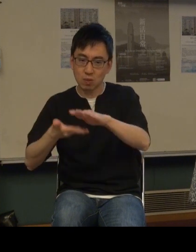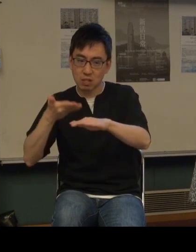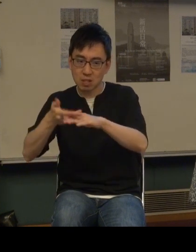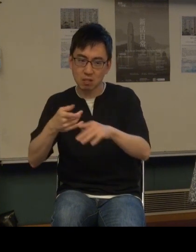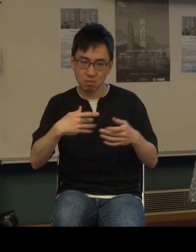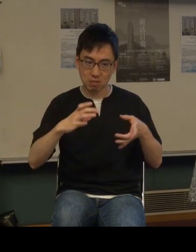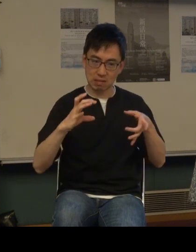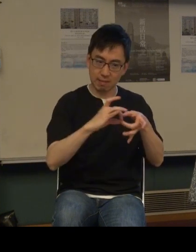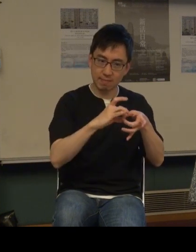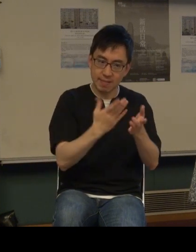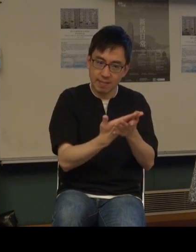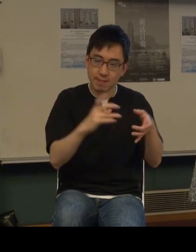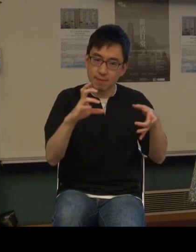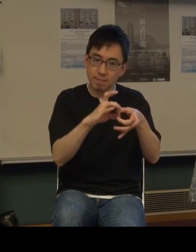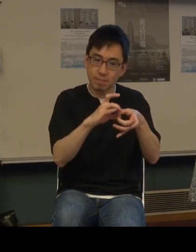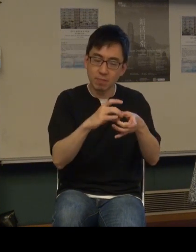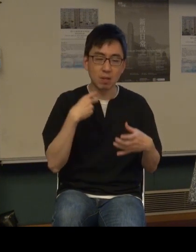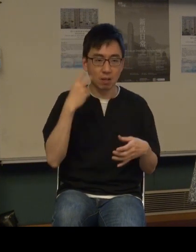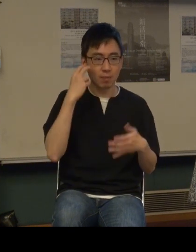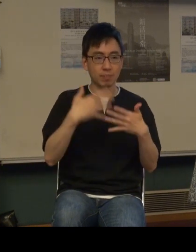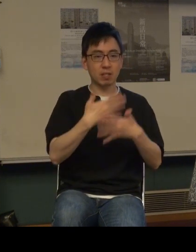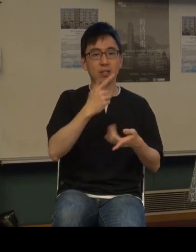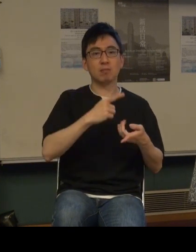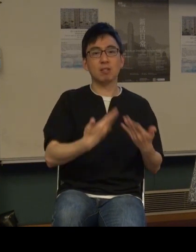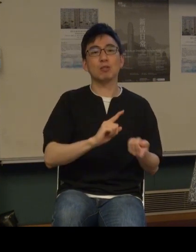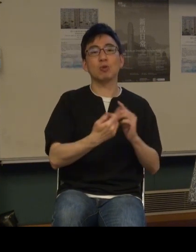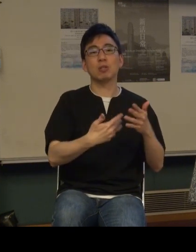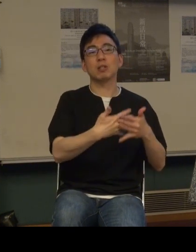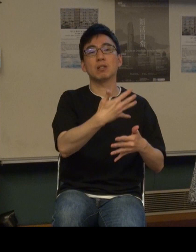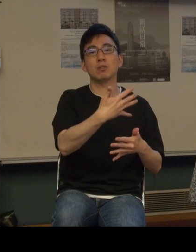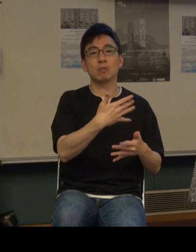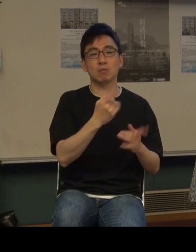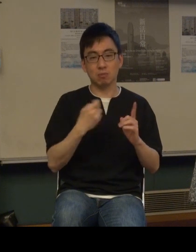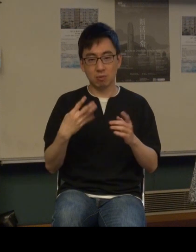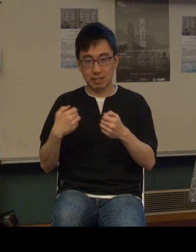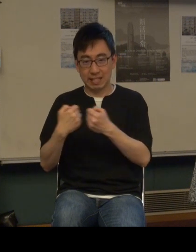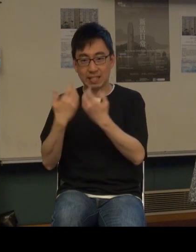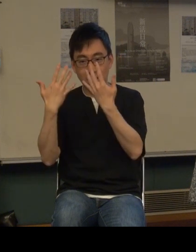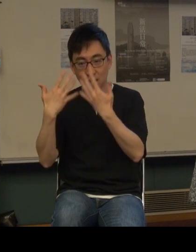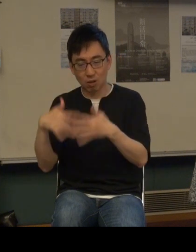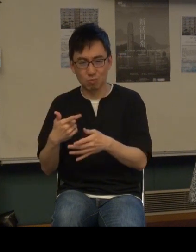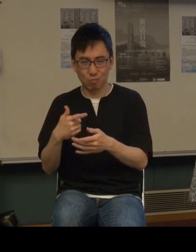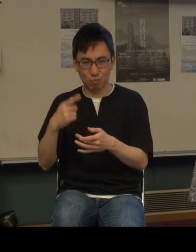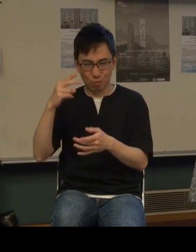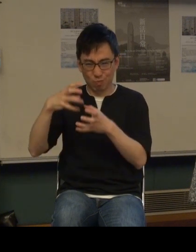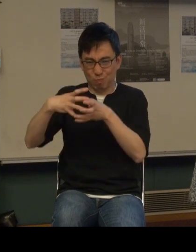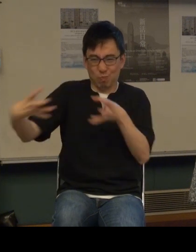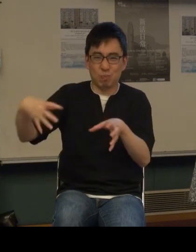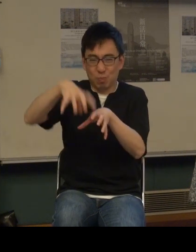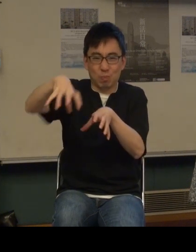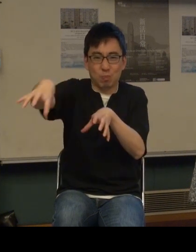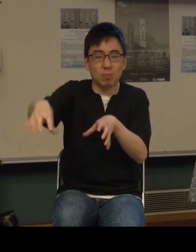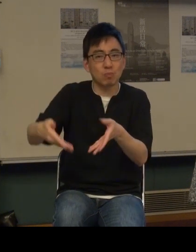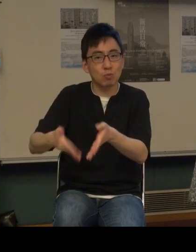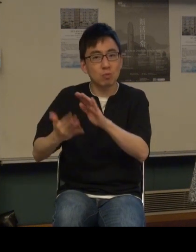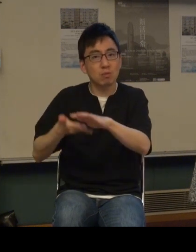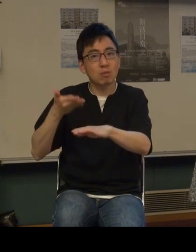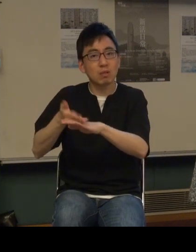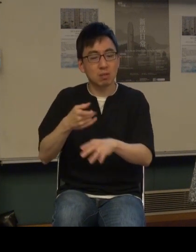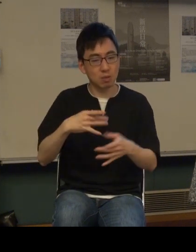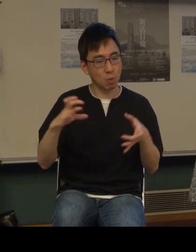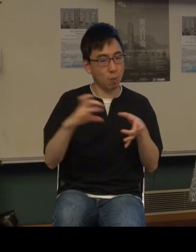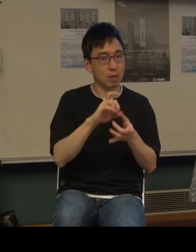咧，好多時現代建築咧都會同我哋預計咗戰後要大規模重建有關啦，又或者係咧